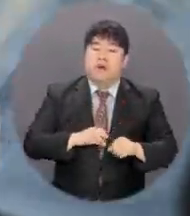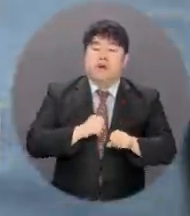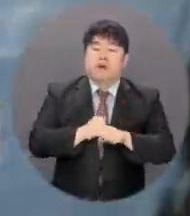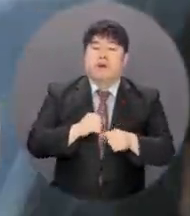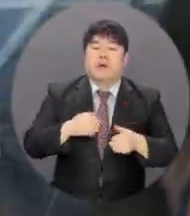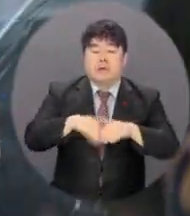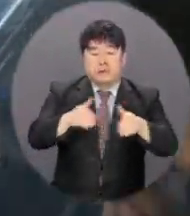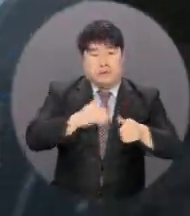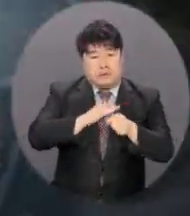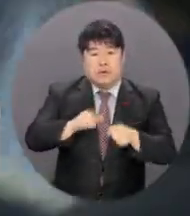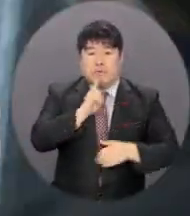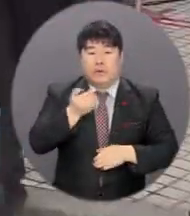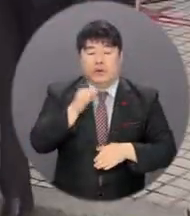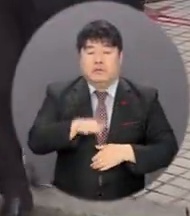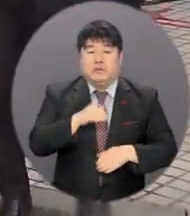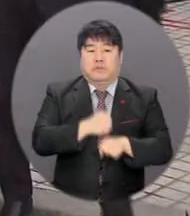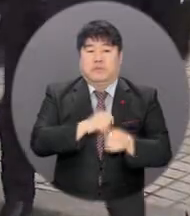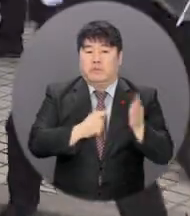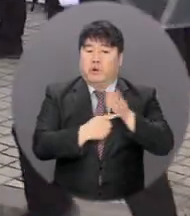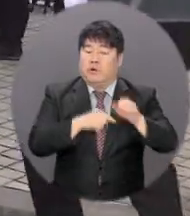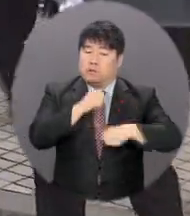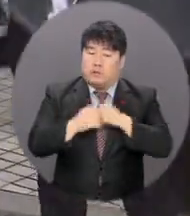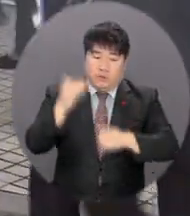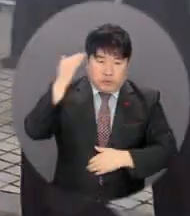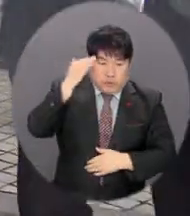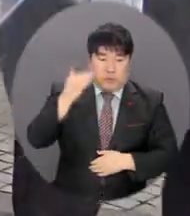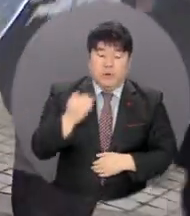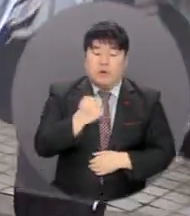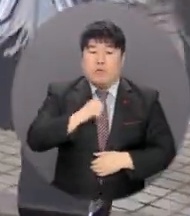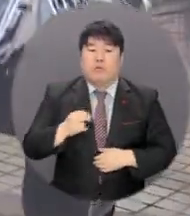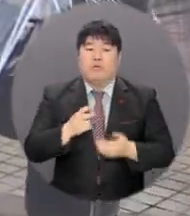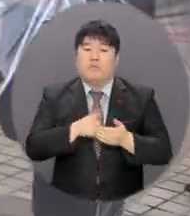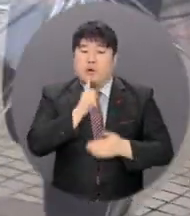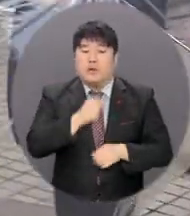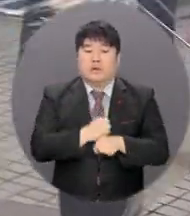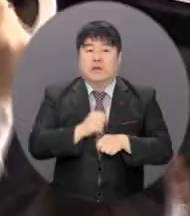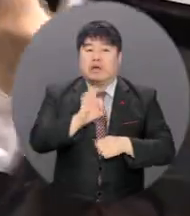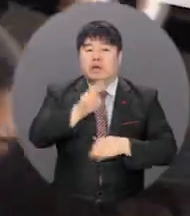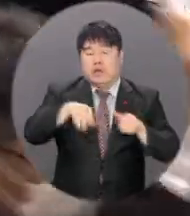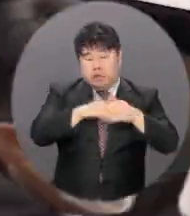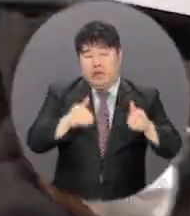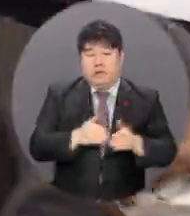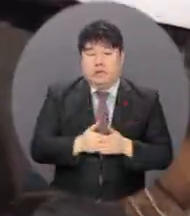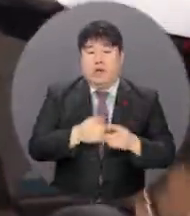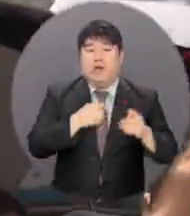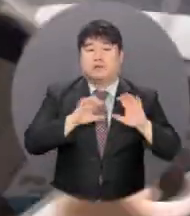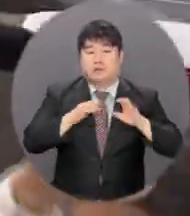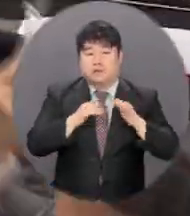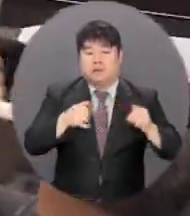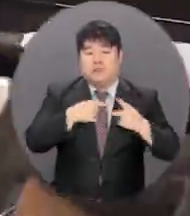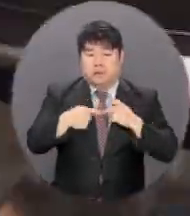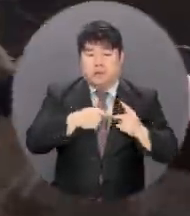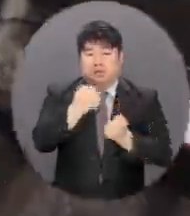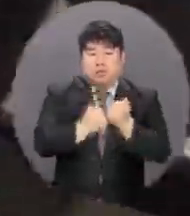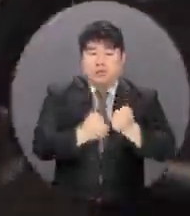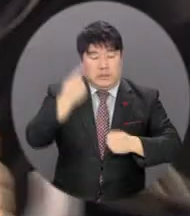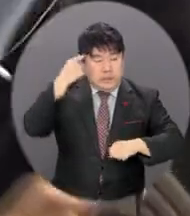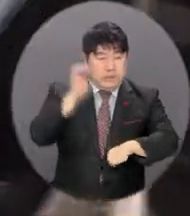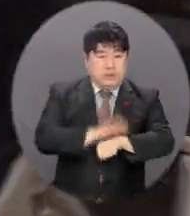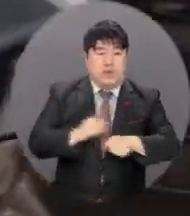침해해 위헌 소지가 있다는 반론도 있는 만큼 야당과 국민들을 설득할 솔로몬의 지혜가 필요합니다. MBC